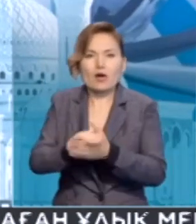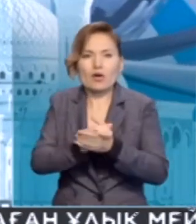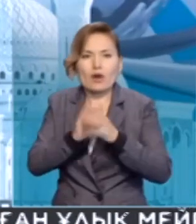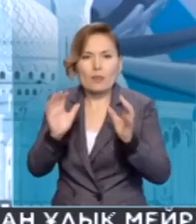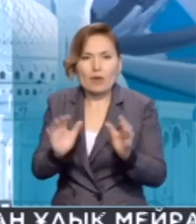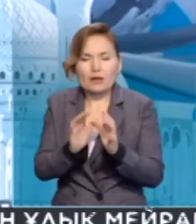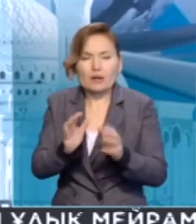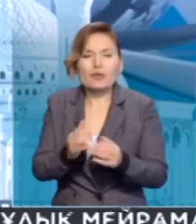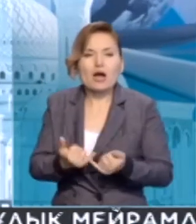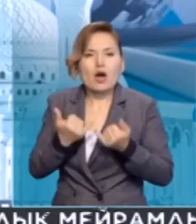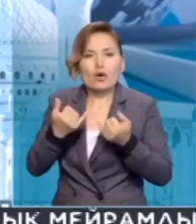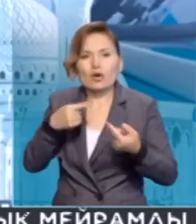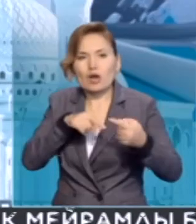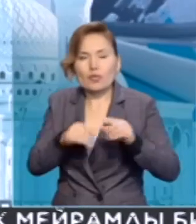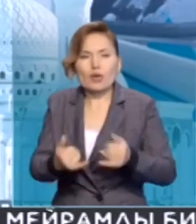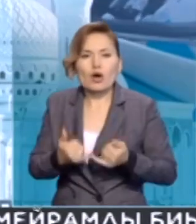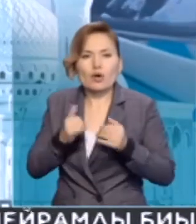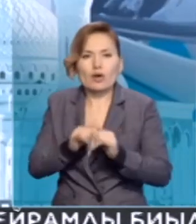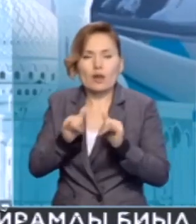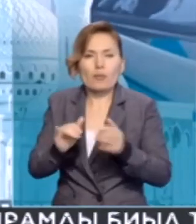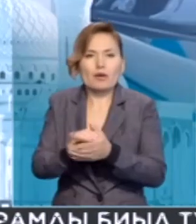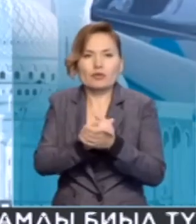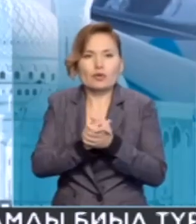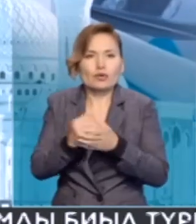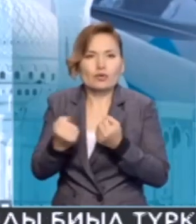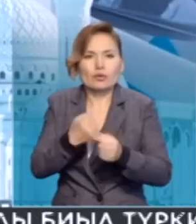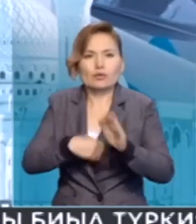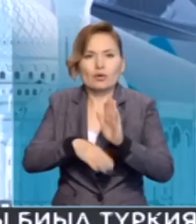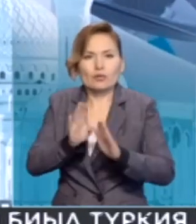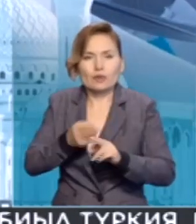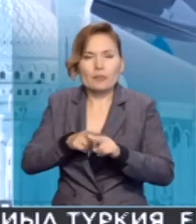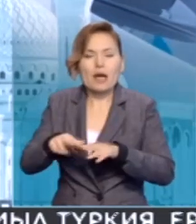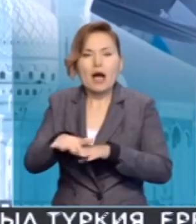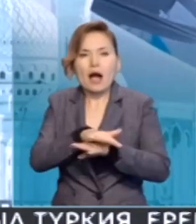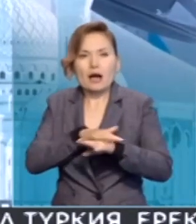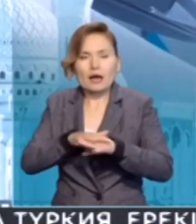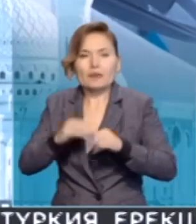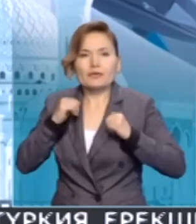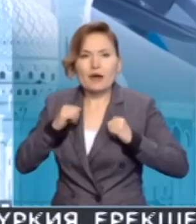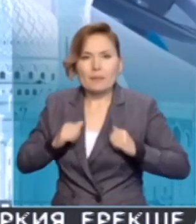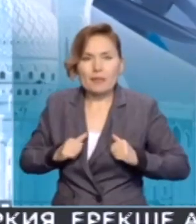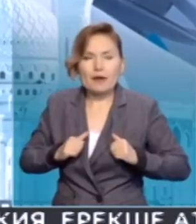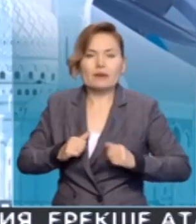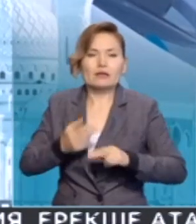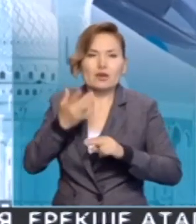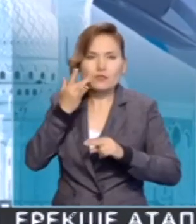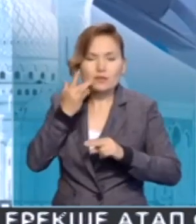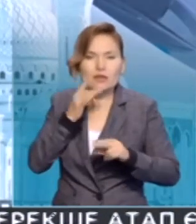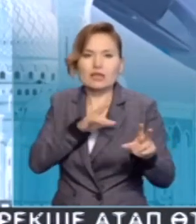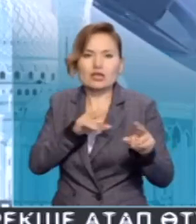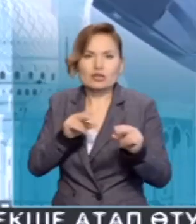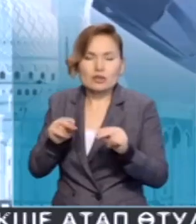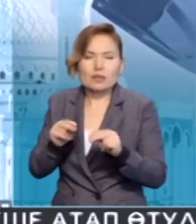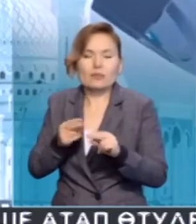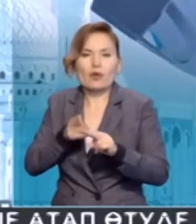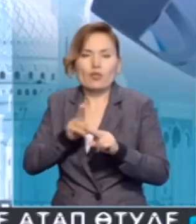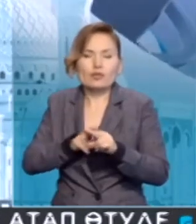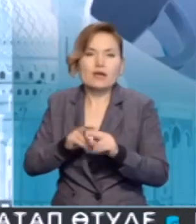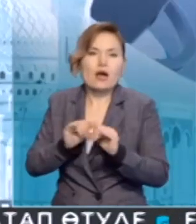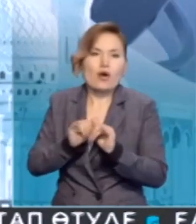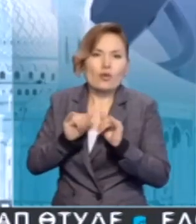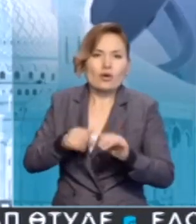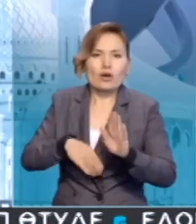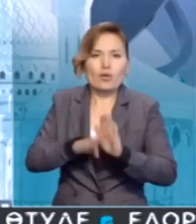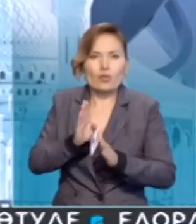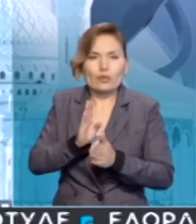өкілдерінің өзара сыйластығы мен құрметін арттырып, достығын нығайта түседі. Халықты береке-бірлікке шақырып, ырысын тымағын еселейді. Бейбітшілік пен